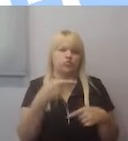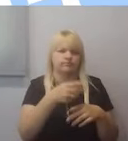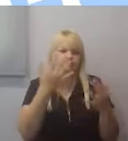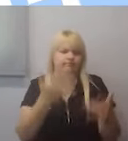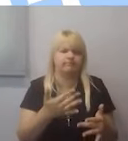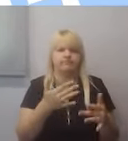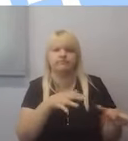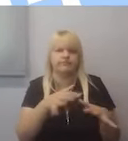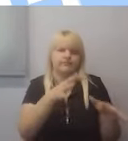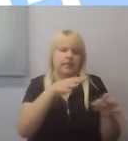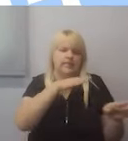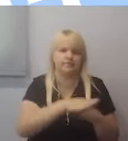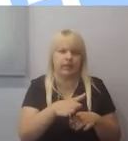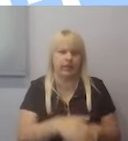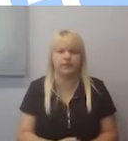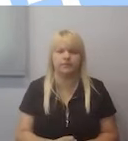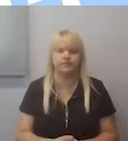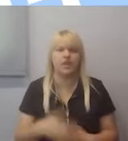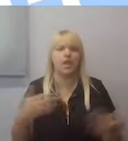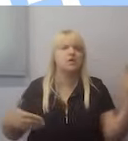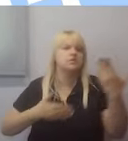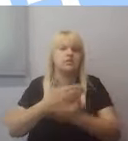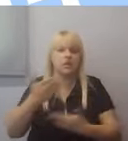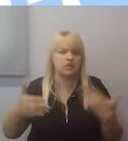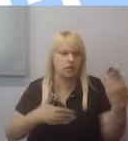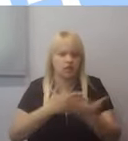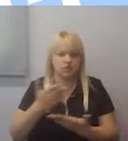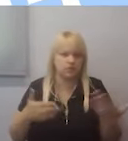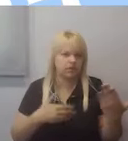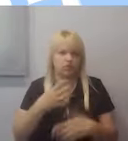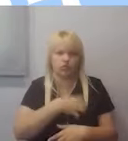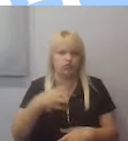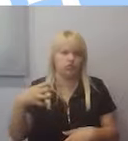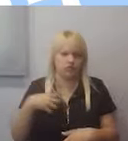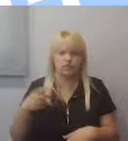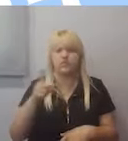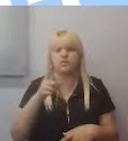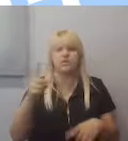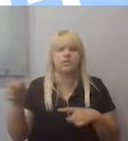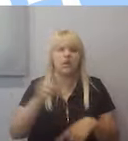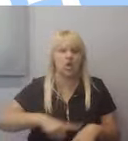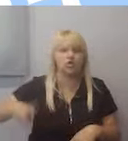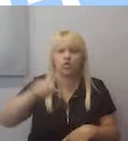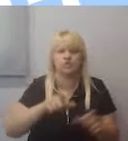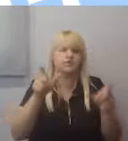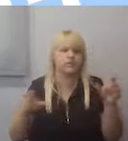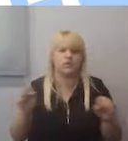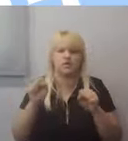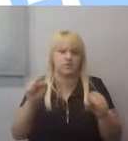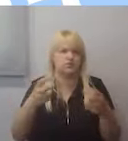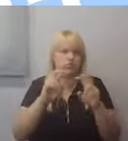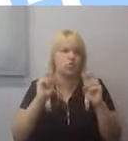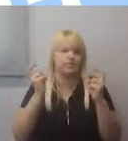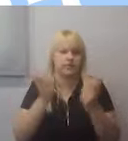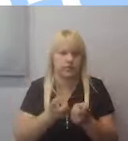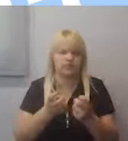izpildei sadarbības pašvaldību sadarbības teritoriju civilās aizsardzības komisijās ir